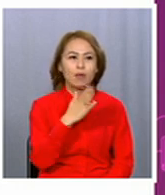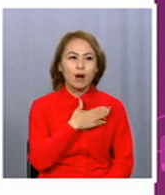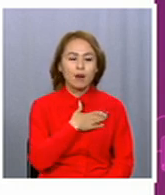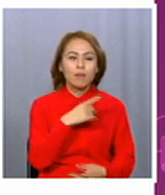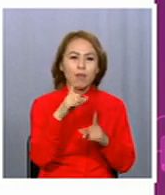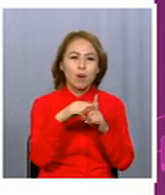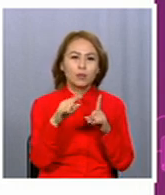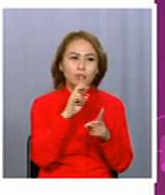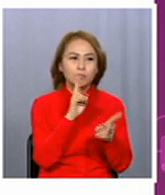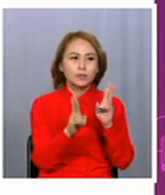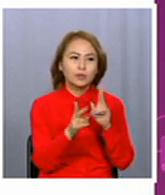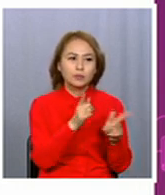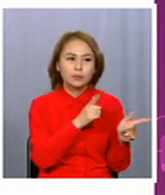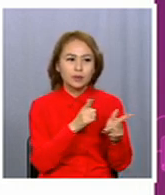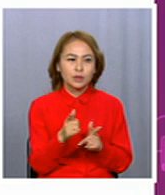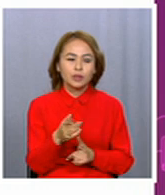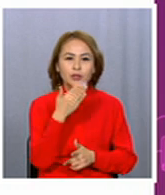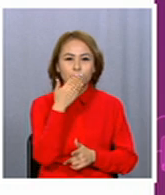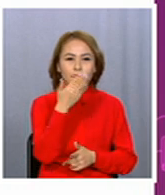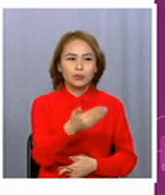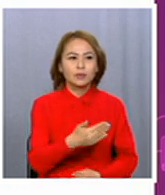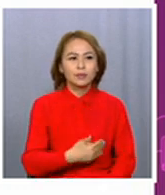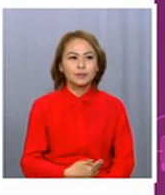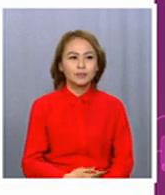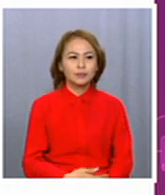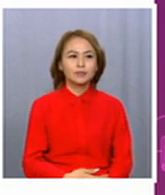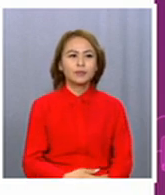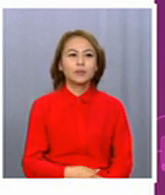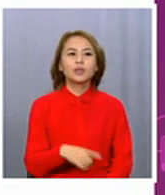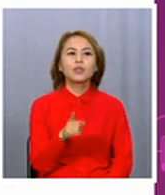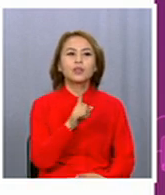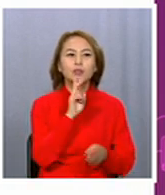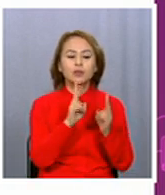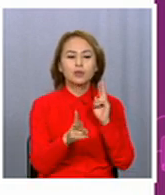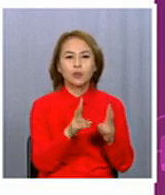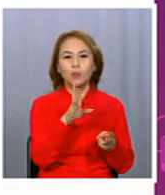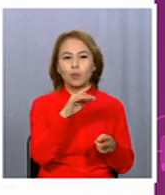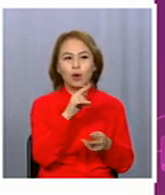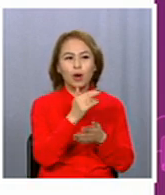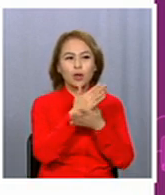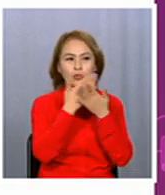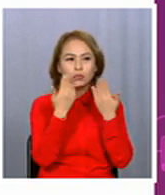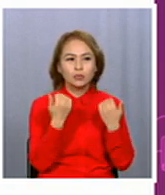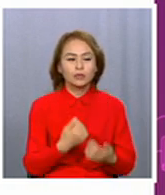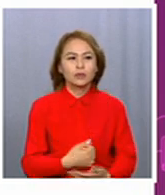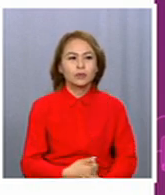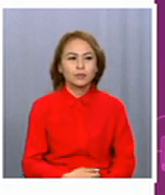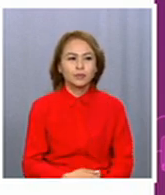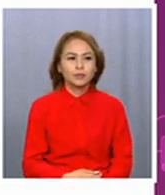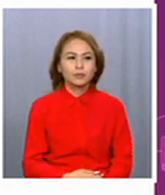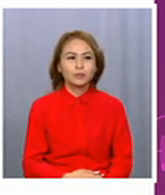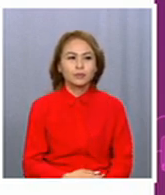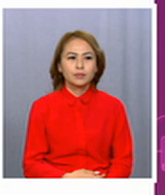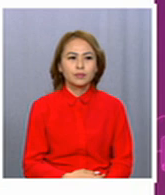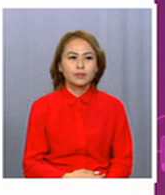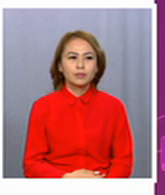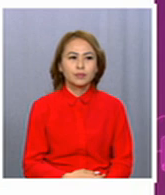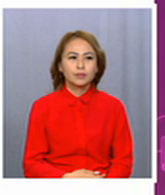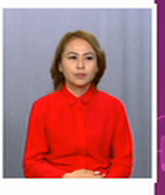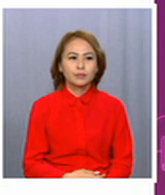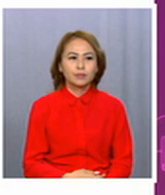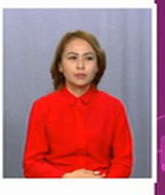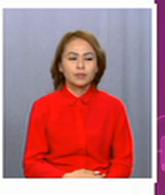бауырсақ пісіріп берсеңші дейді. Неден пісірейін? Ұн жоқ қой. Әй, кемпір